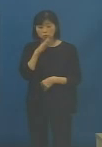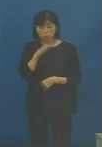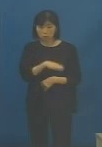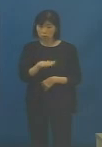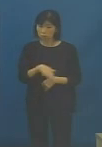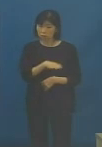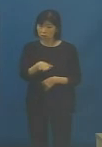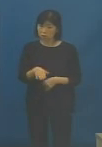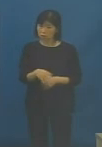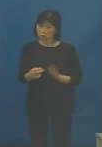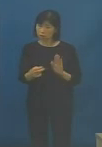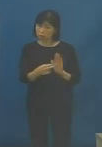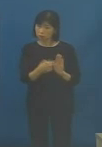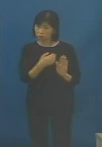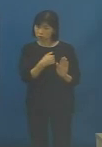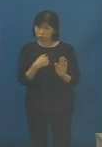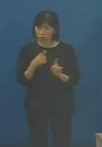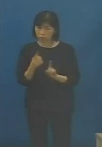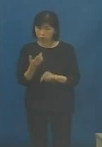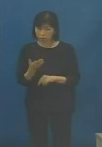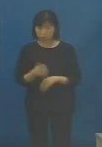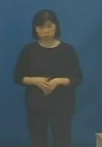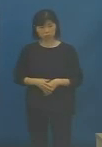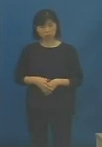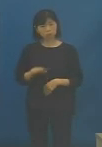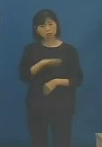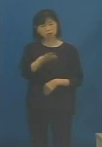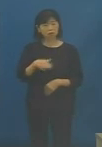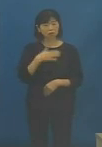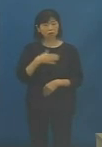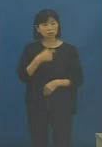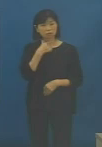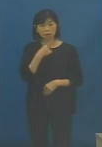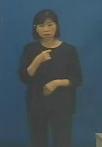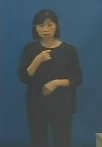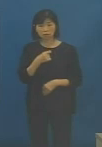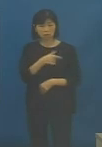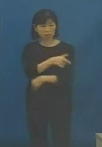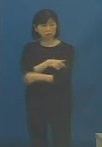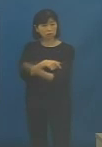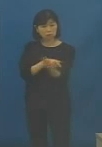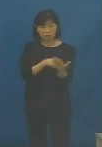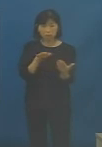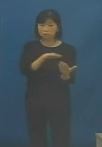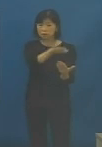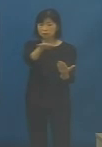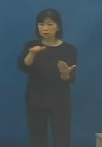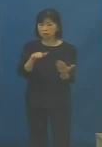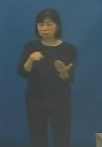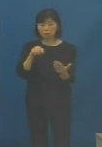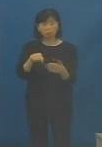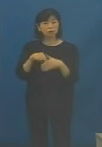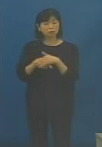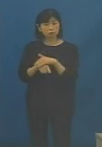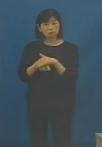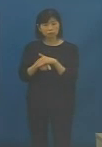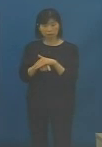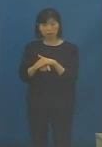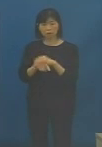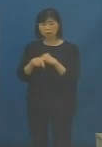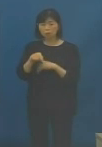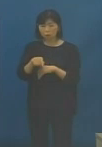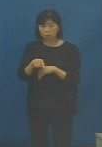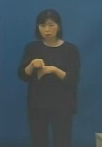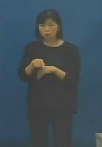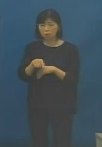さんはどう思われるか私も知りたいですから、記者クラブの皆さんにもこういう理由で、今回はこれを採